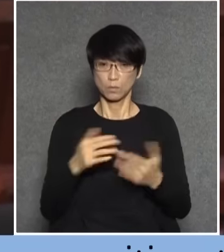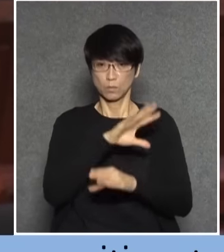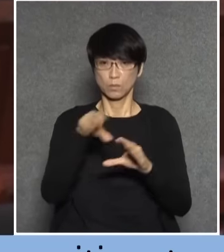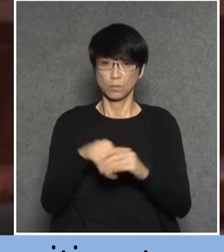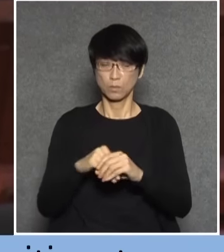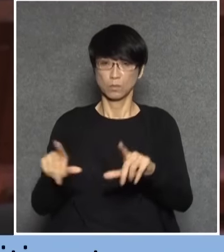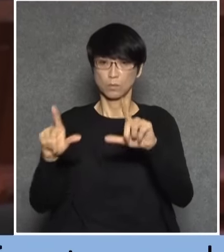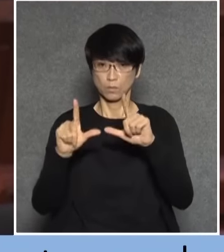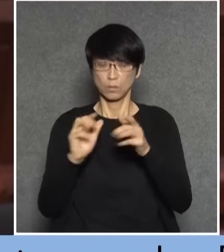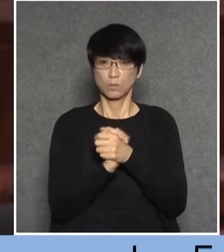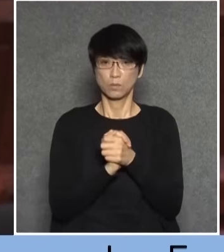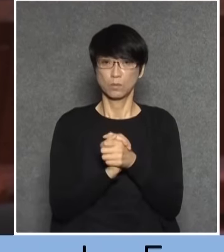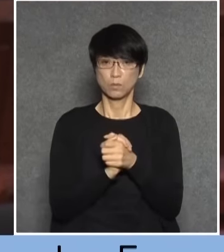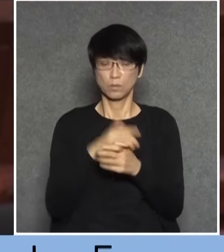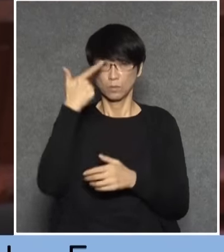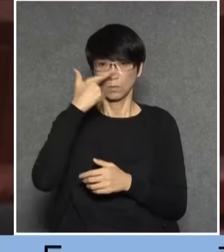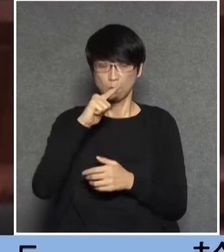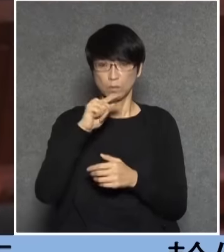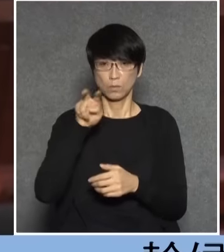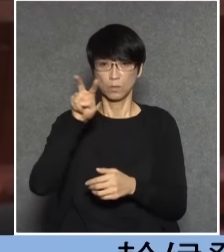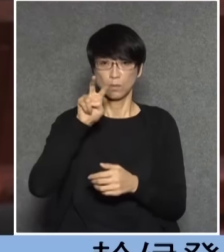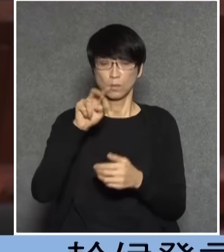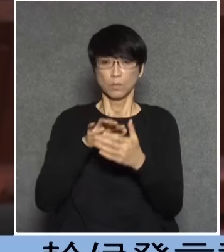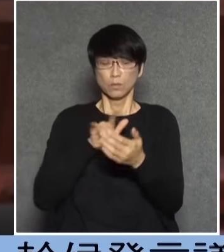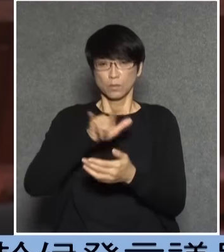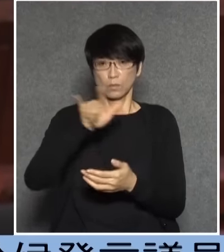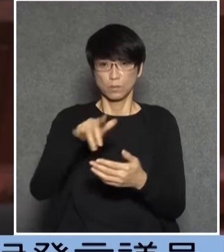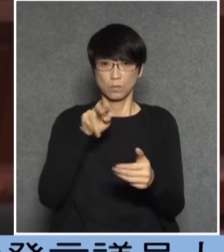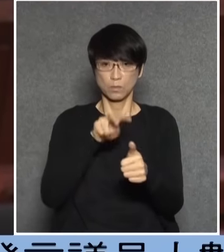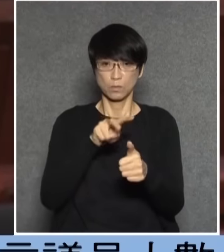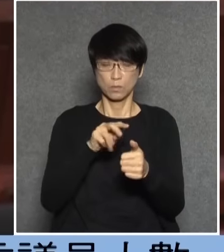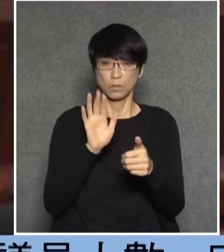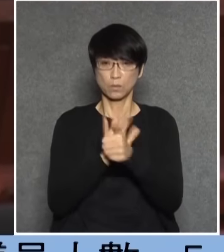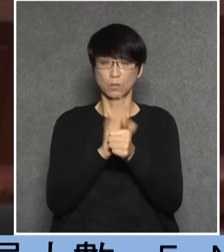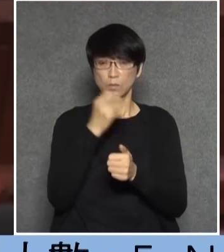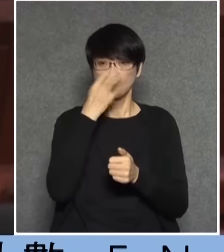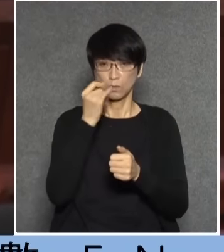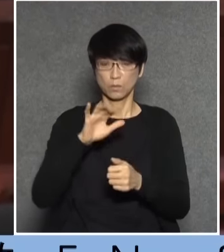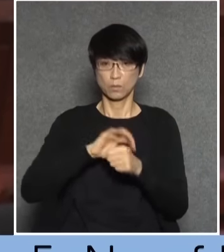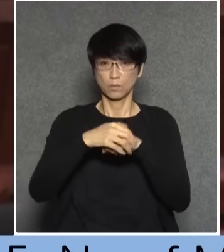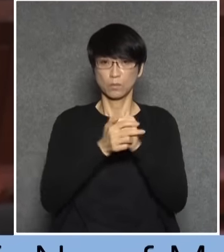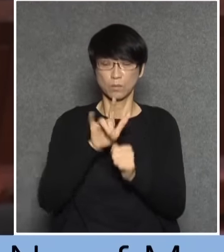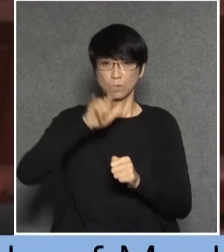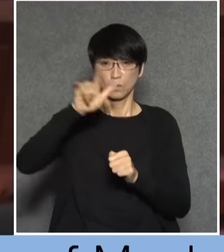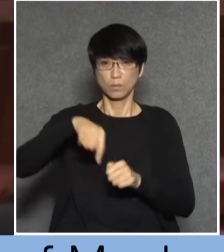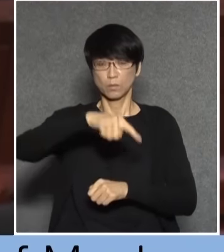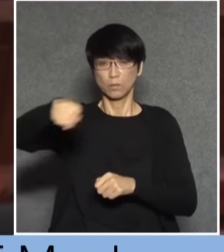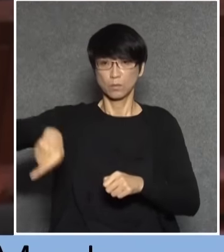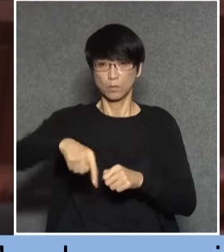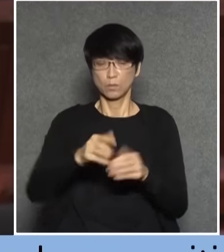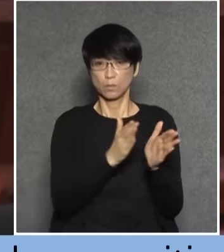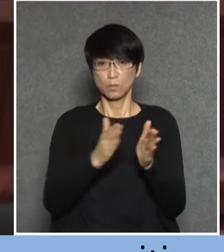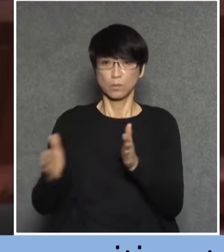下。設置新空管系統的目的是要提升香港國際機場處理航空交通管理的能